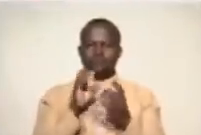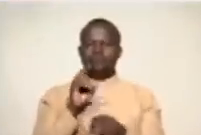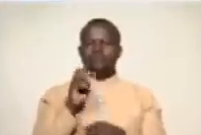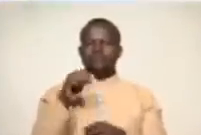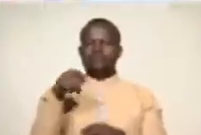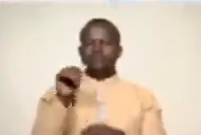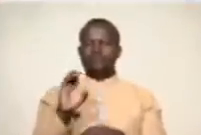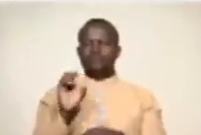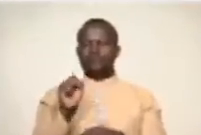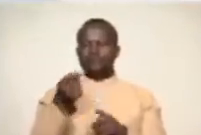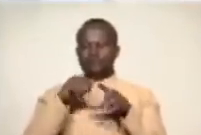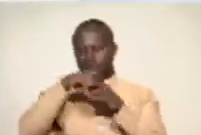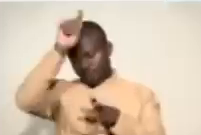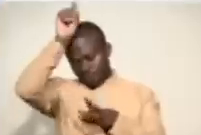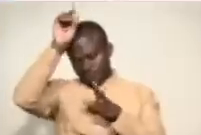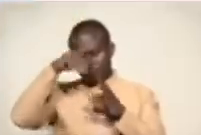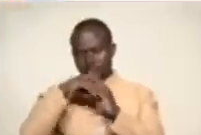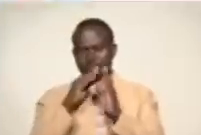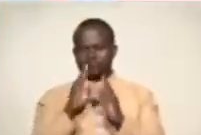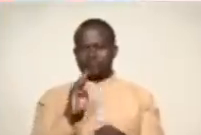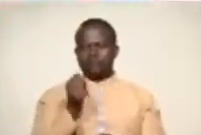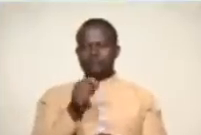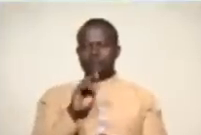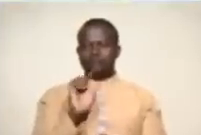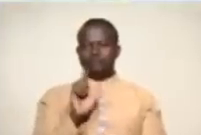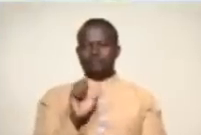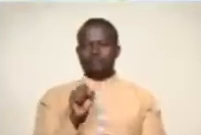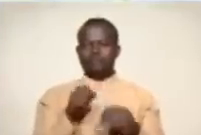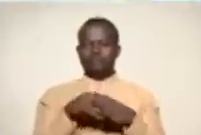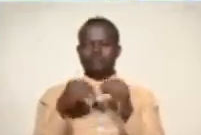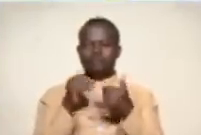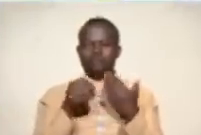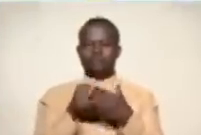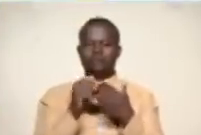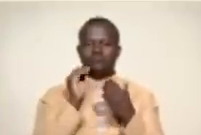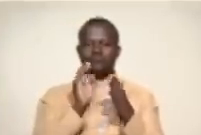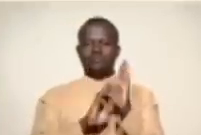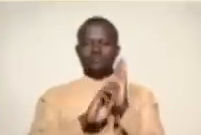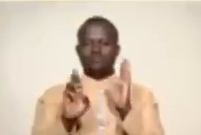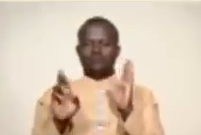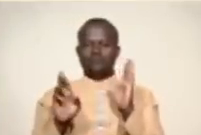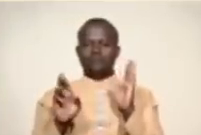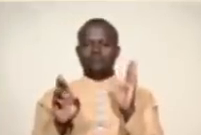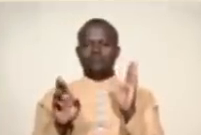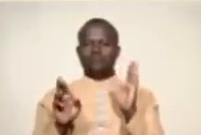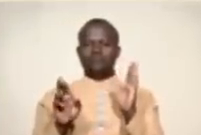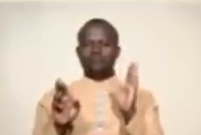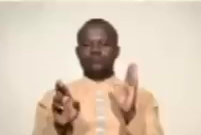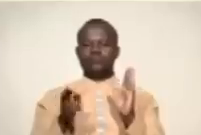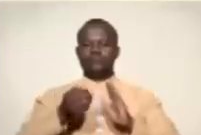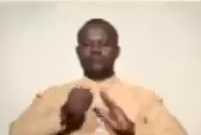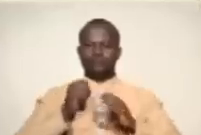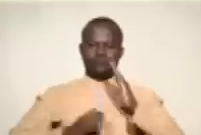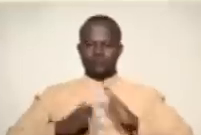kubera mu gihugu cy'Ubudage mu mujyi wa Berlin mu mikino itandukanye. Rwanda rukazahagararwa mu mikino irimo imikino